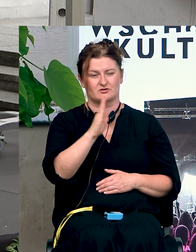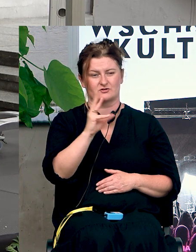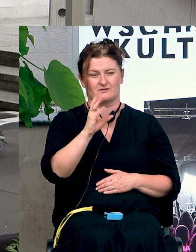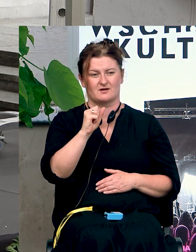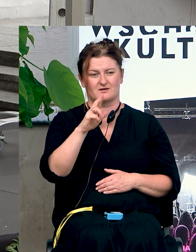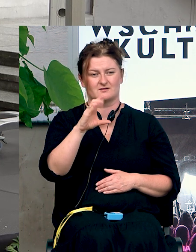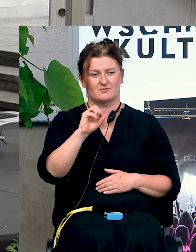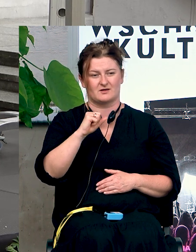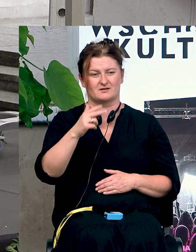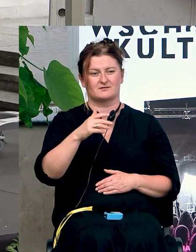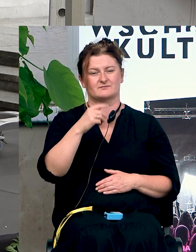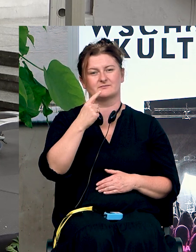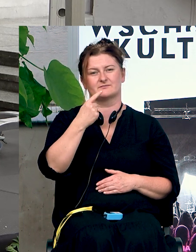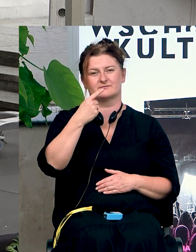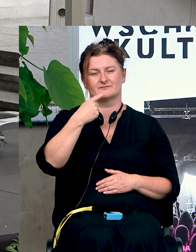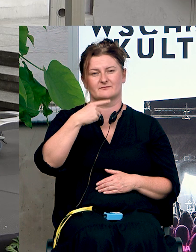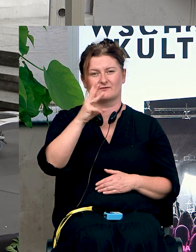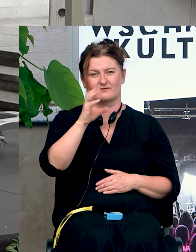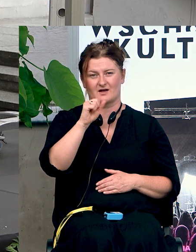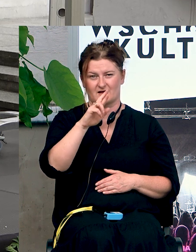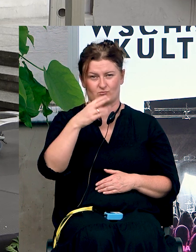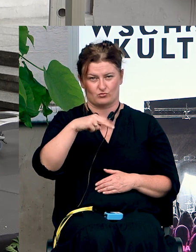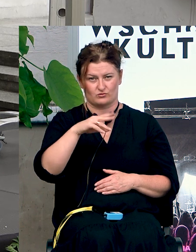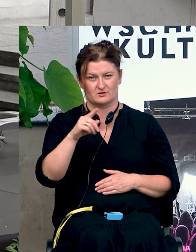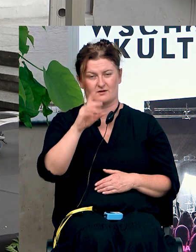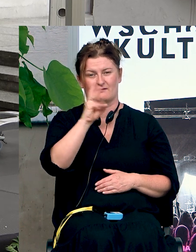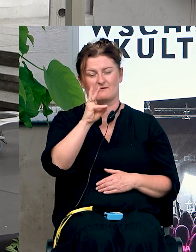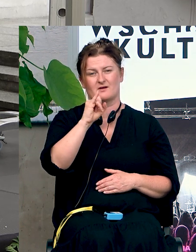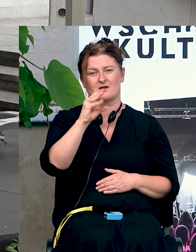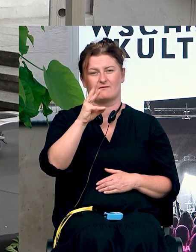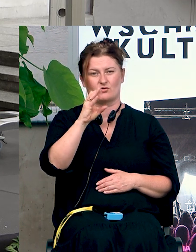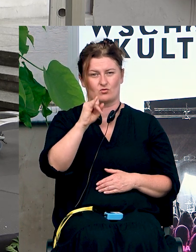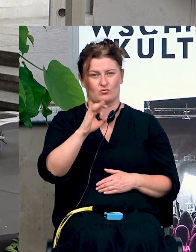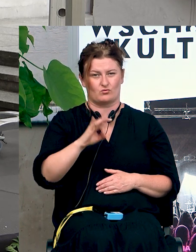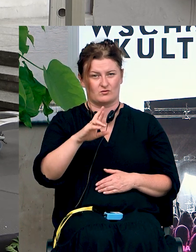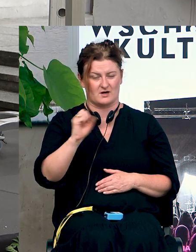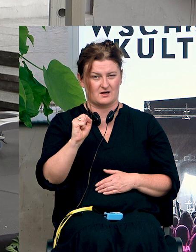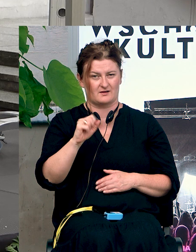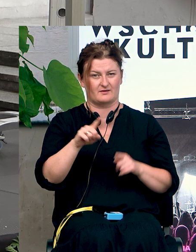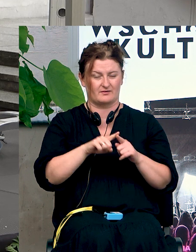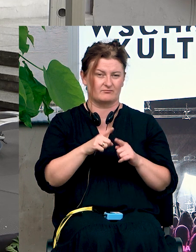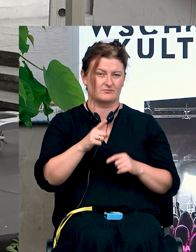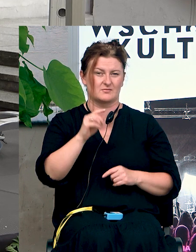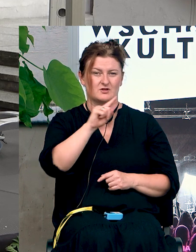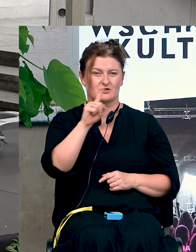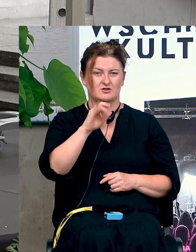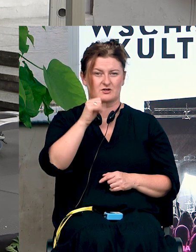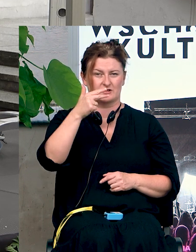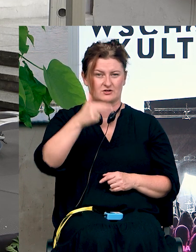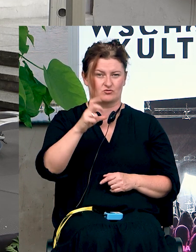Szwarcman-Czarnotą, Danielem Warmuzem, Olgą Wiewiórą czy też Aleksandrą